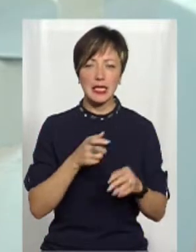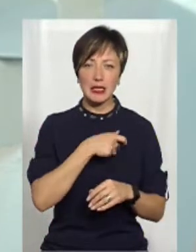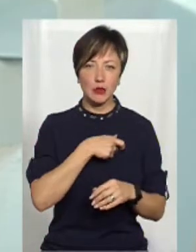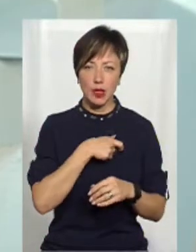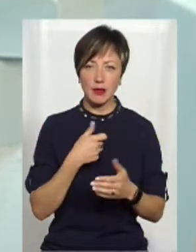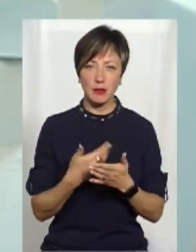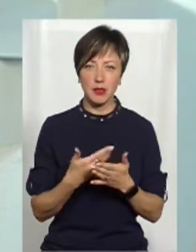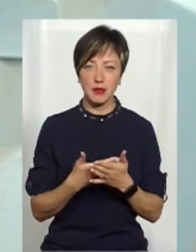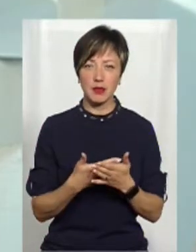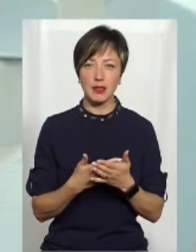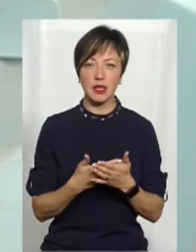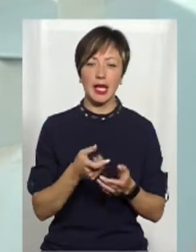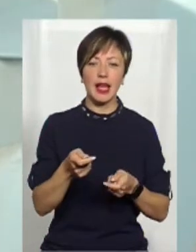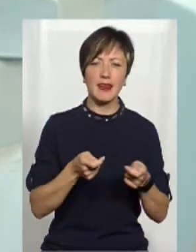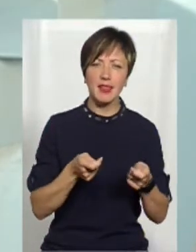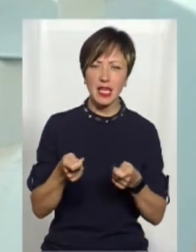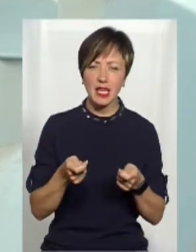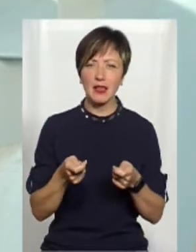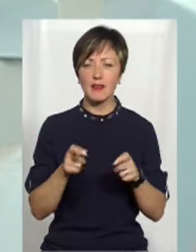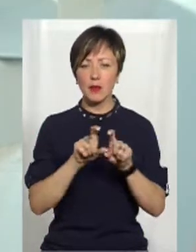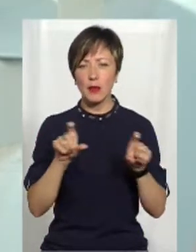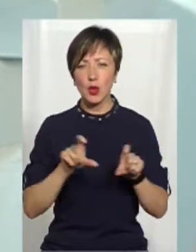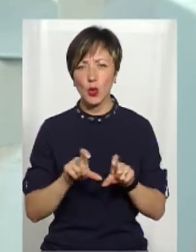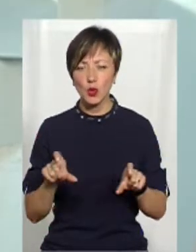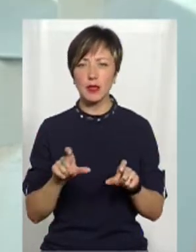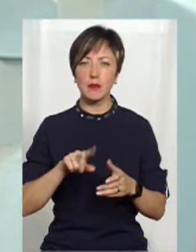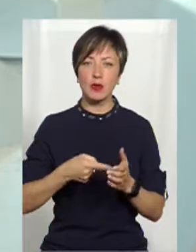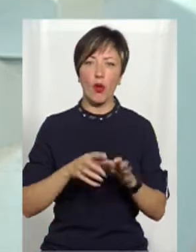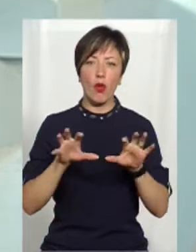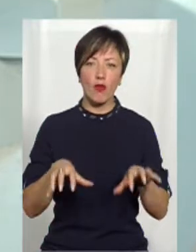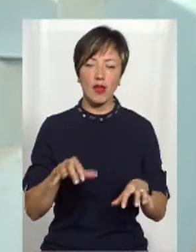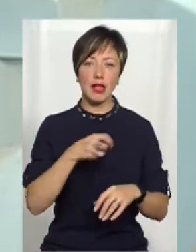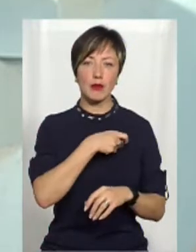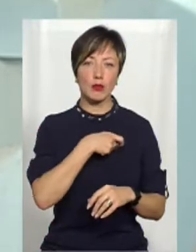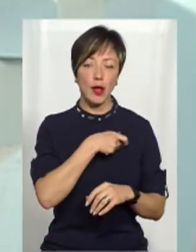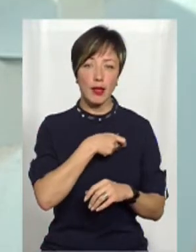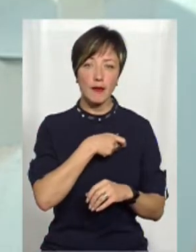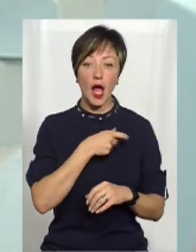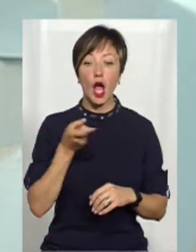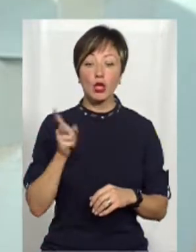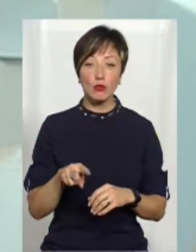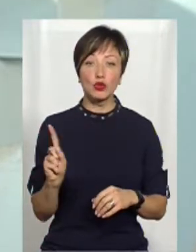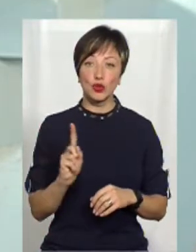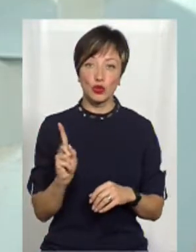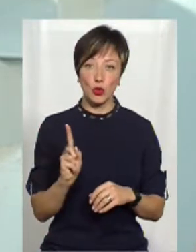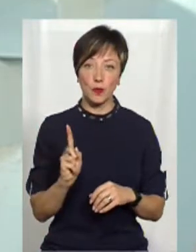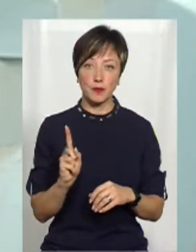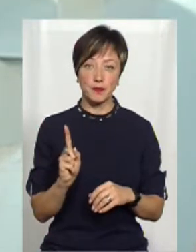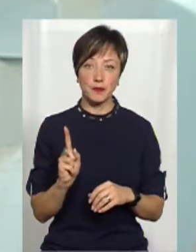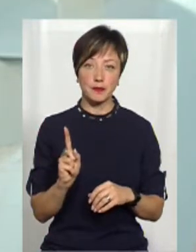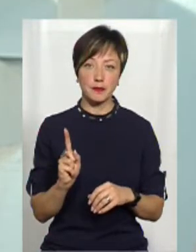депутатів, тому що ми моніторили там і керівників структурних підрозділів, самого міського голови, і депутатів, тому що,